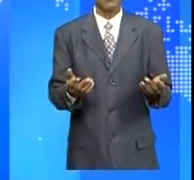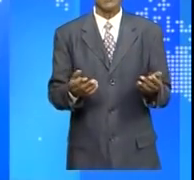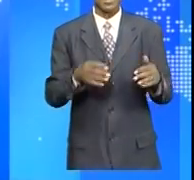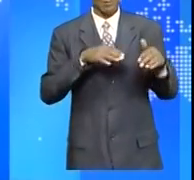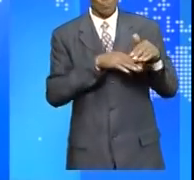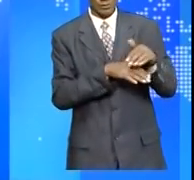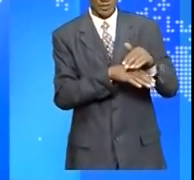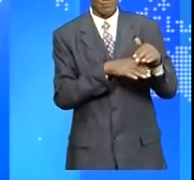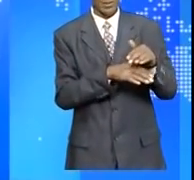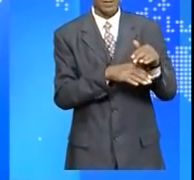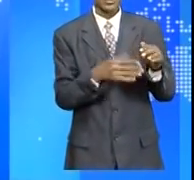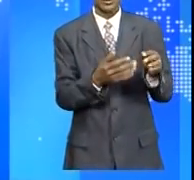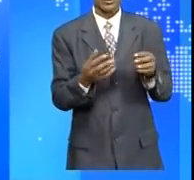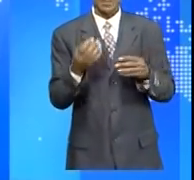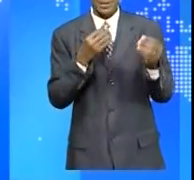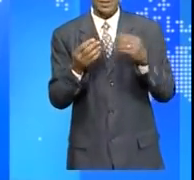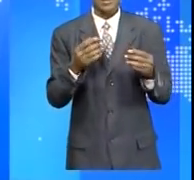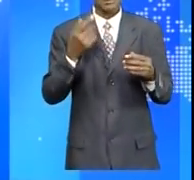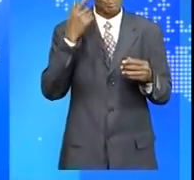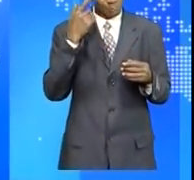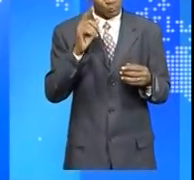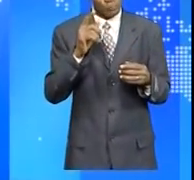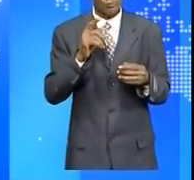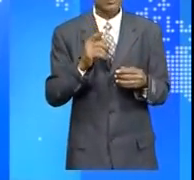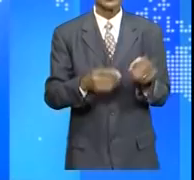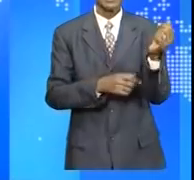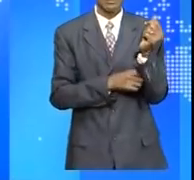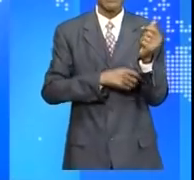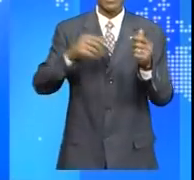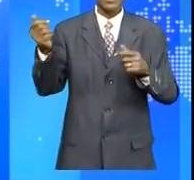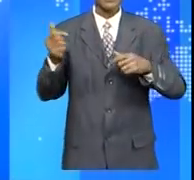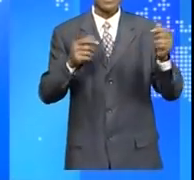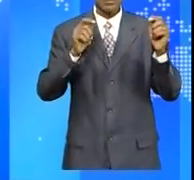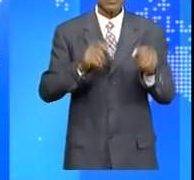abattu, une récompense de l'Association de journalistes dynamiques pour la paix